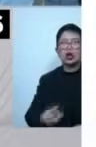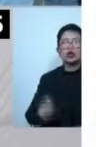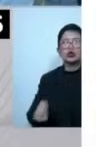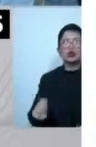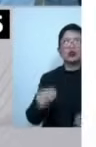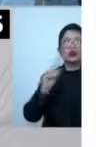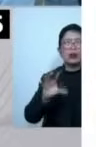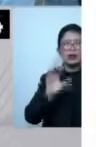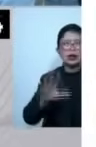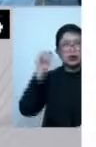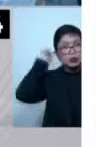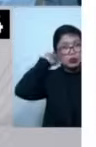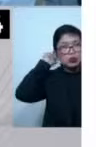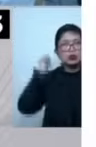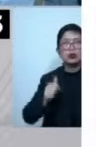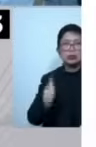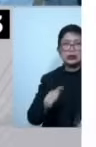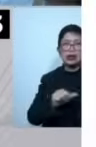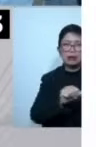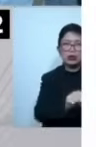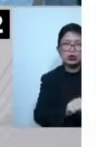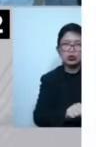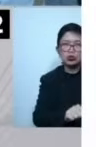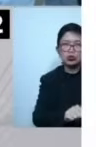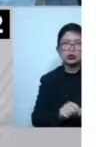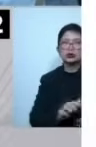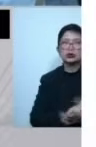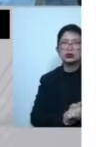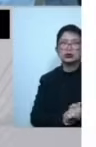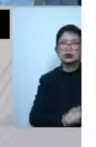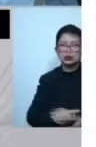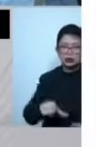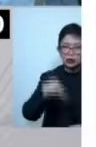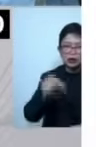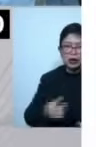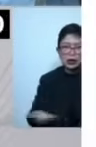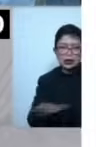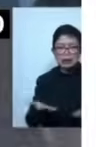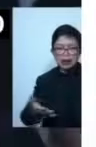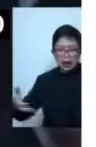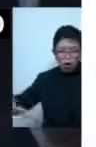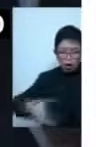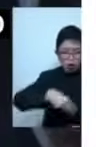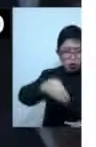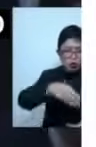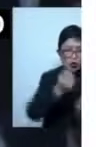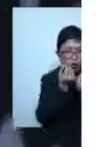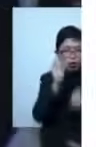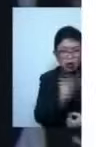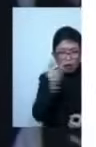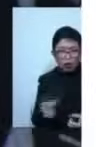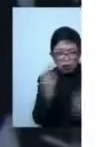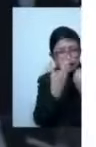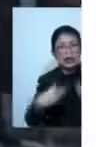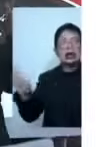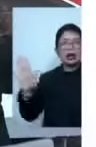tekankan. Soal perbedaan, soal debat dan lain-lain, itu bagian saja, bukan sesuatu yang penting untuk disampaikan.